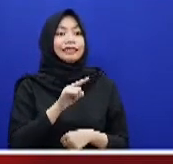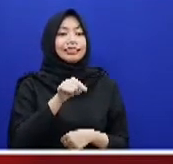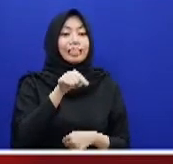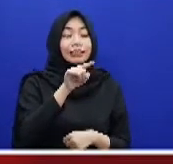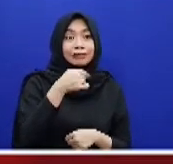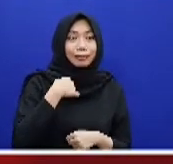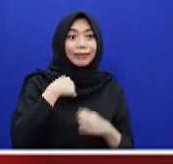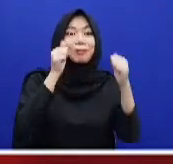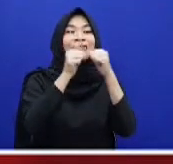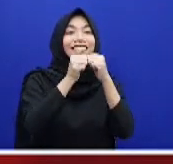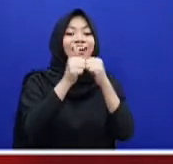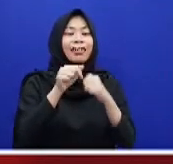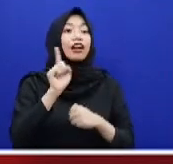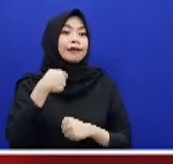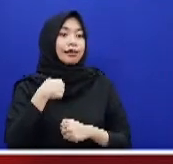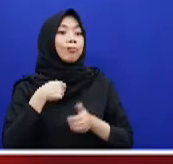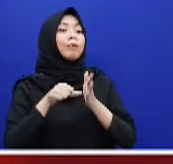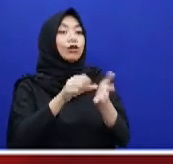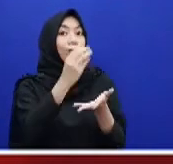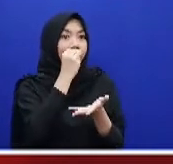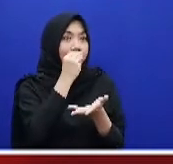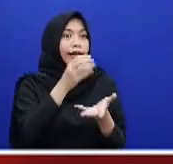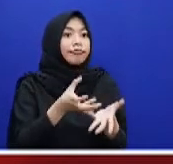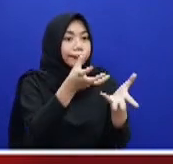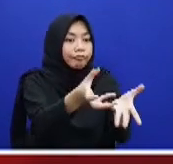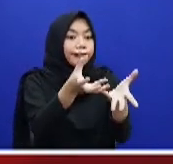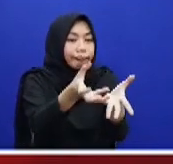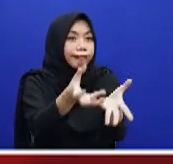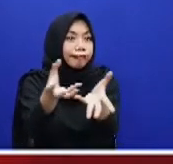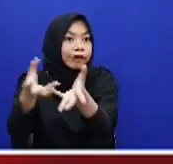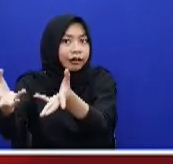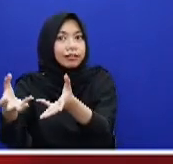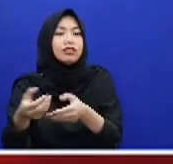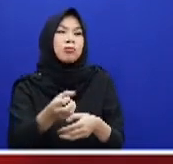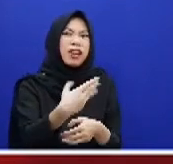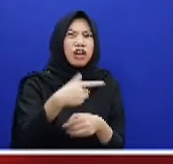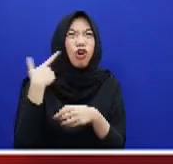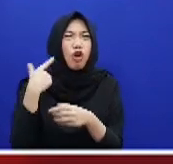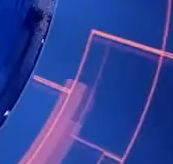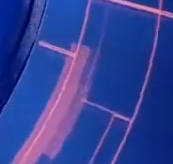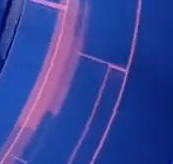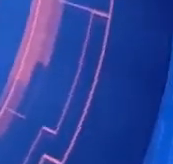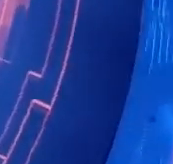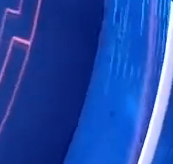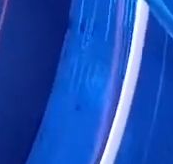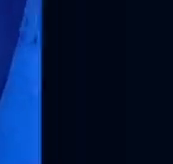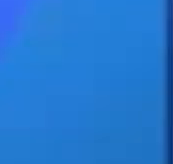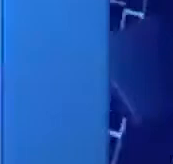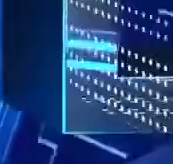pasien yang membutuhkan kata dimana itu tiap hari tuh ada aja Tolong saya butuh Tolong saya butuh Tolong saya butuh gitu